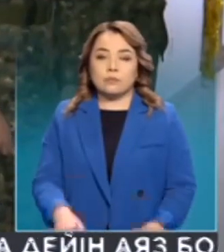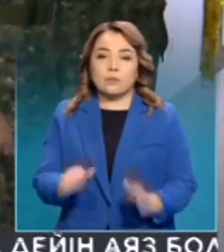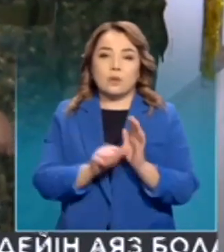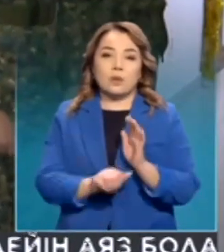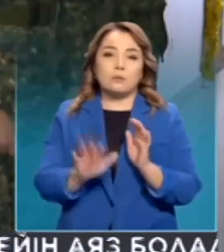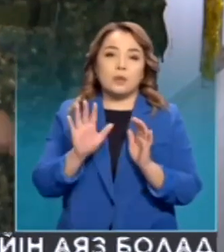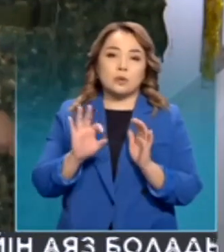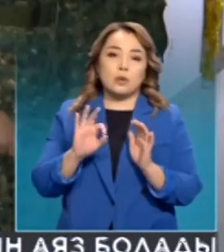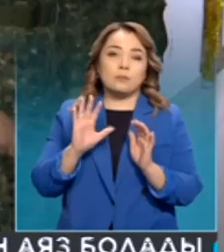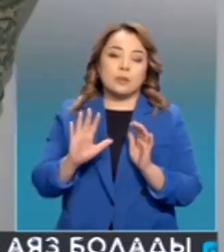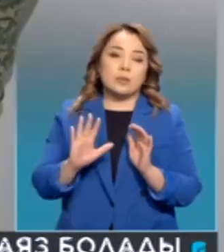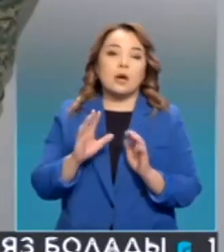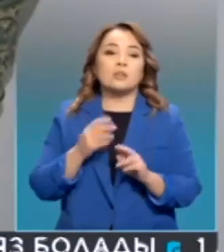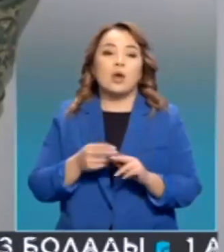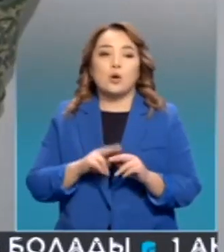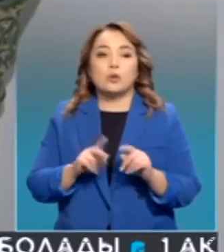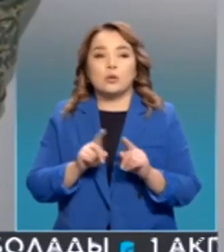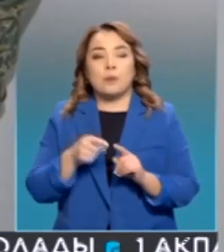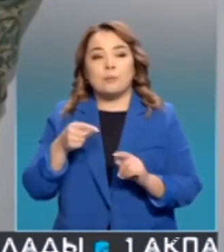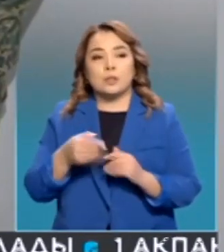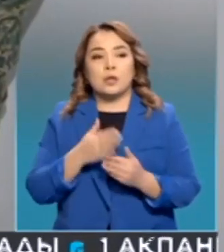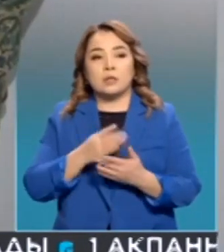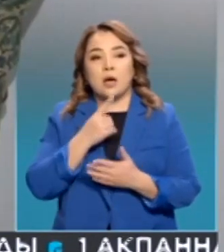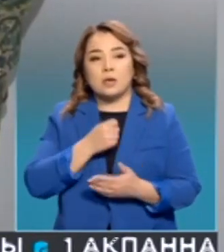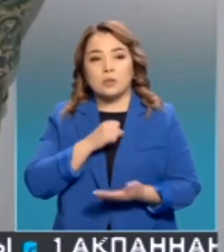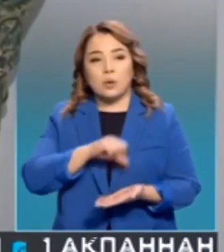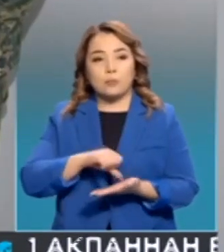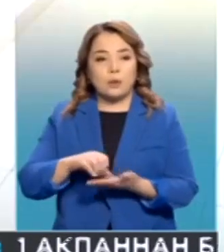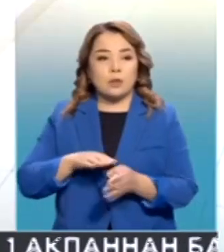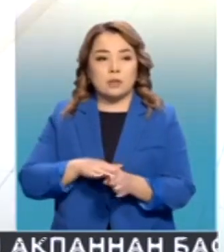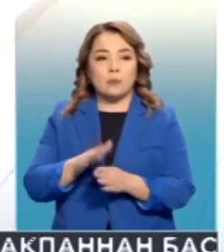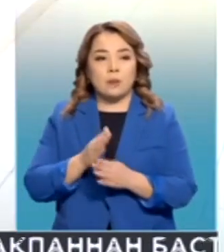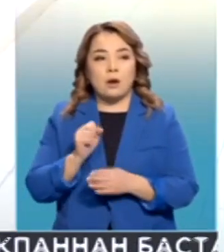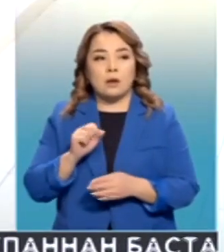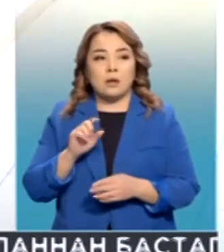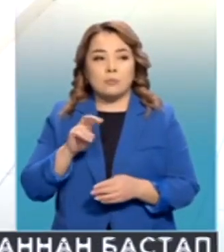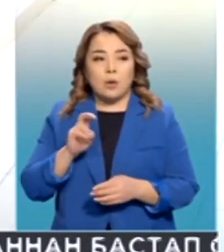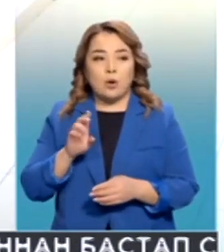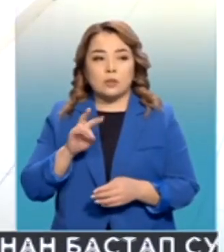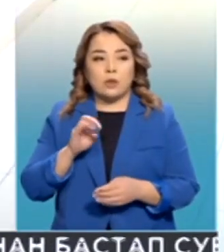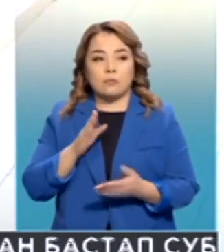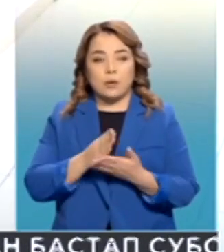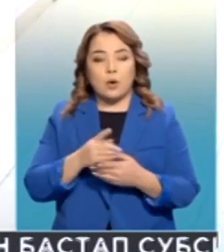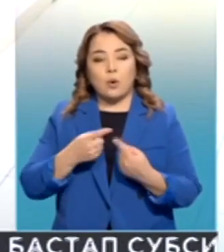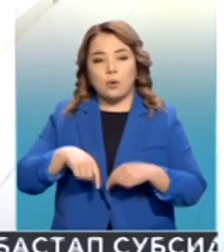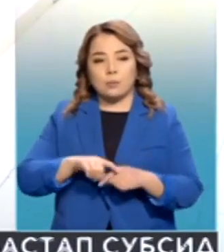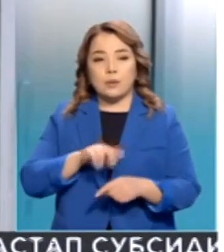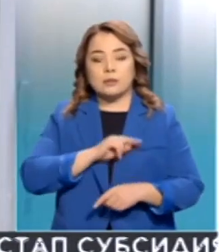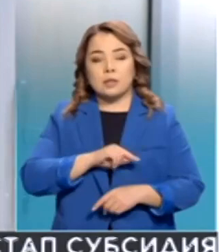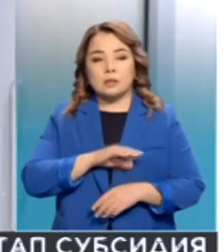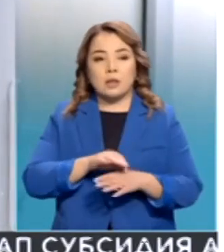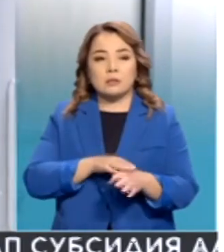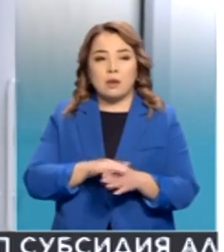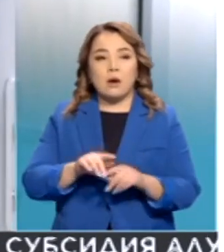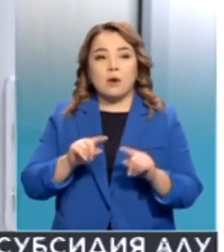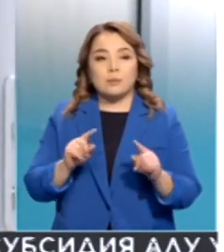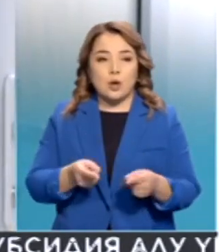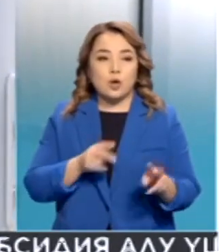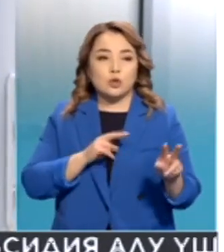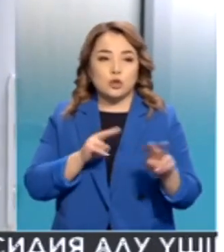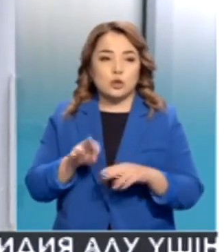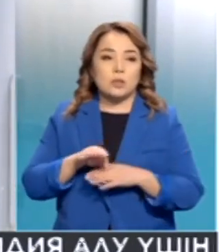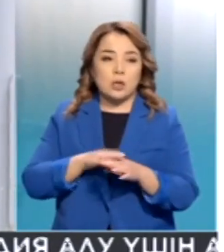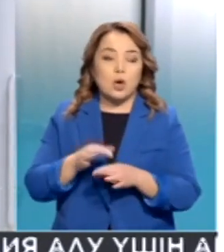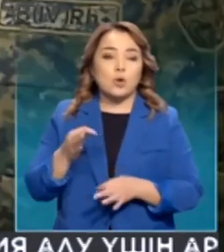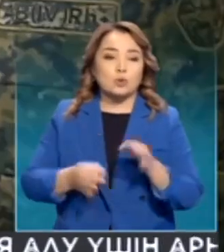Алпыс бестен 05 әскери бөлімінде 1000-ға жуық сарбаз азаматтық борышын өтеп жүр. Ақылбек Қоңыров оларға қоғамдық тәртіпті қадағалау, қамалғандарды күзету,